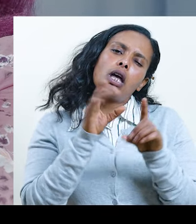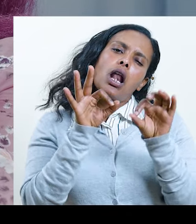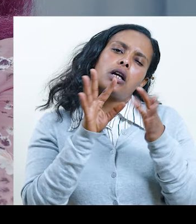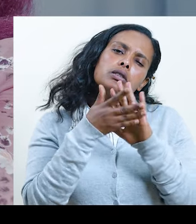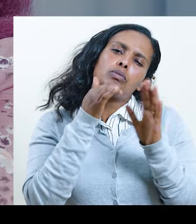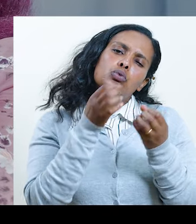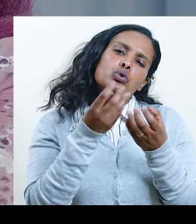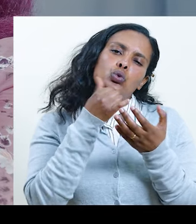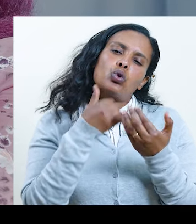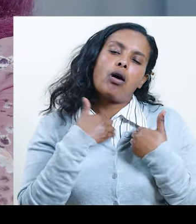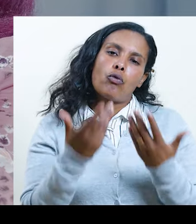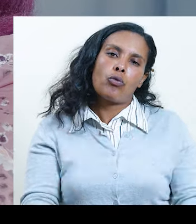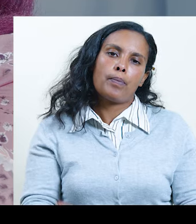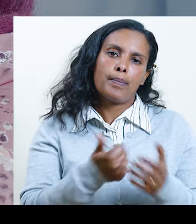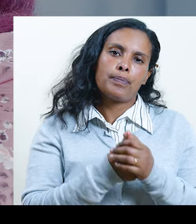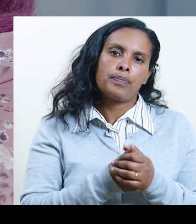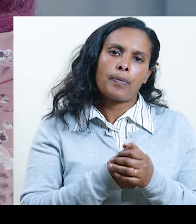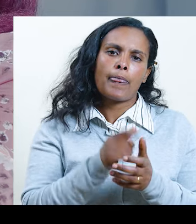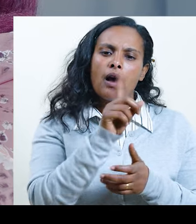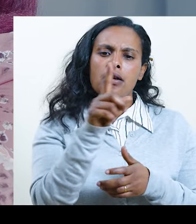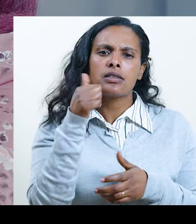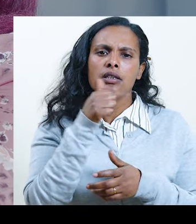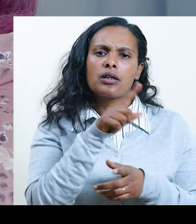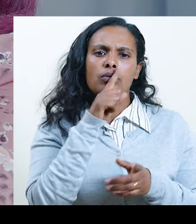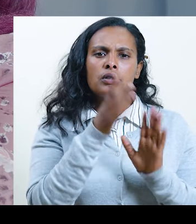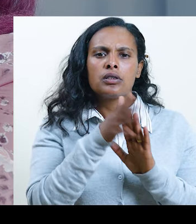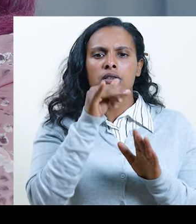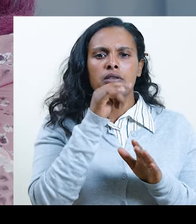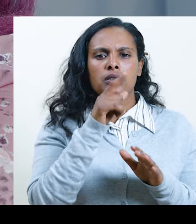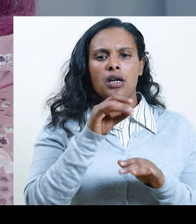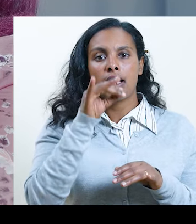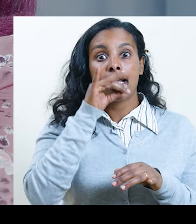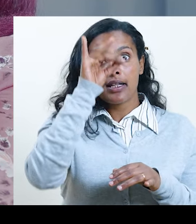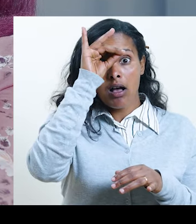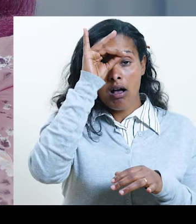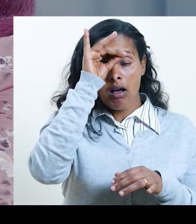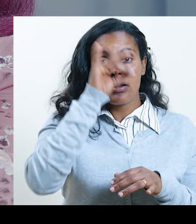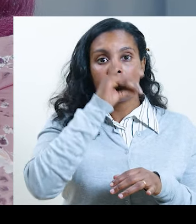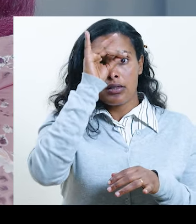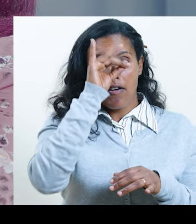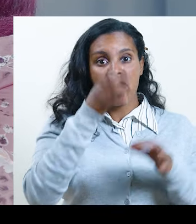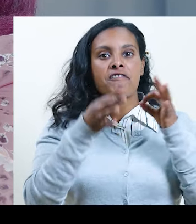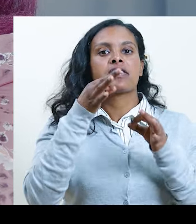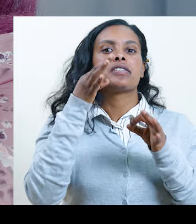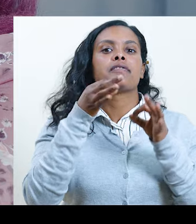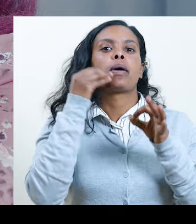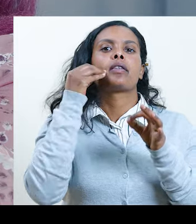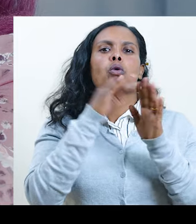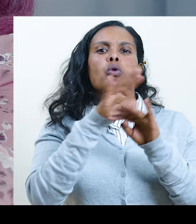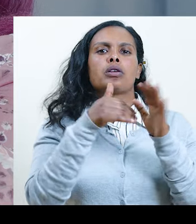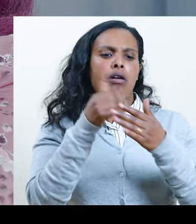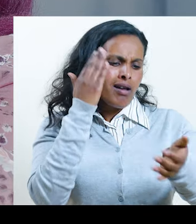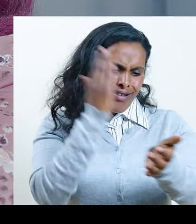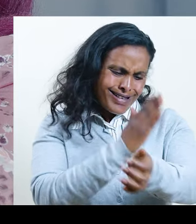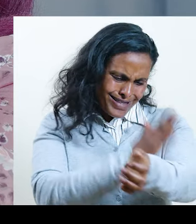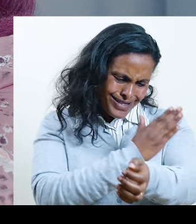ፈታታ የተቀመጠች ብዙ ሴት አለች። አንዷን ሴት ደግሞ እዛው የልደታ ፍርድ ቤት ላይ ነው የኔ ኬዝ የሚታየው። ሁሉ